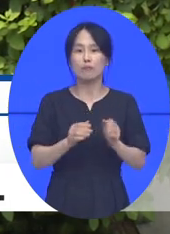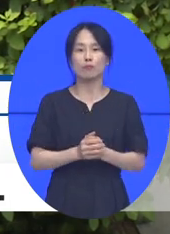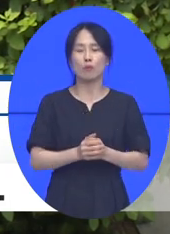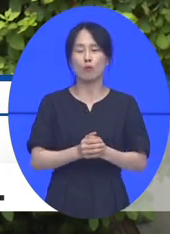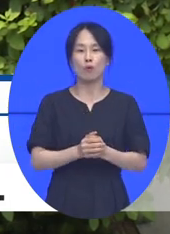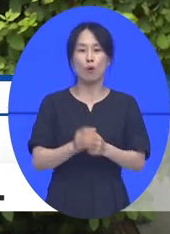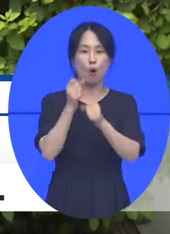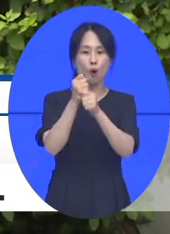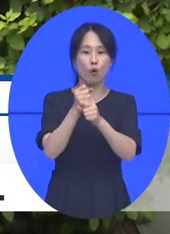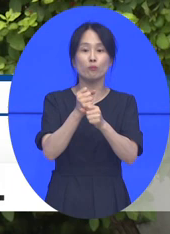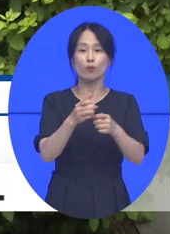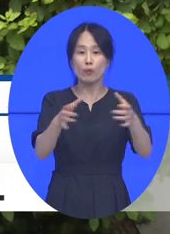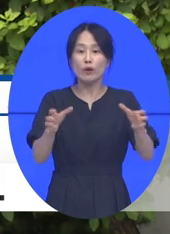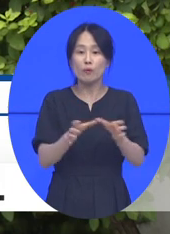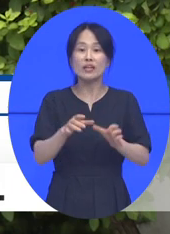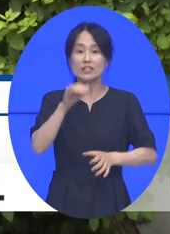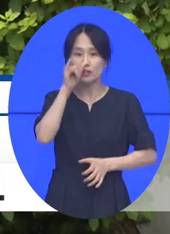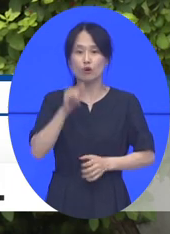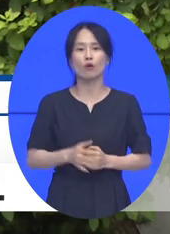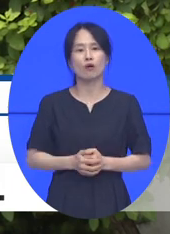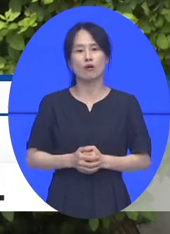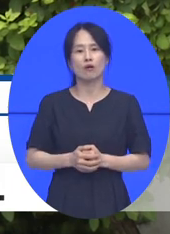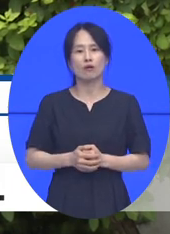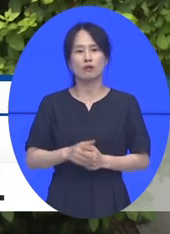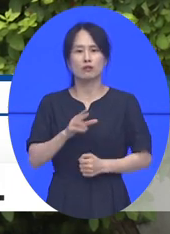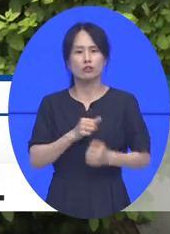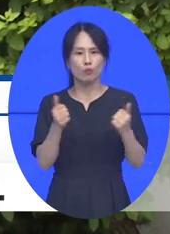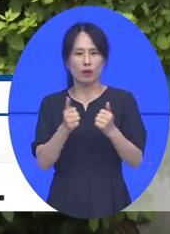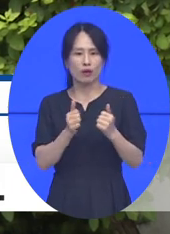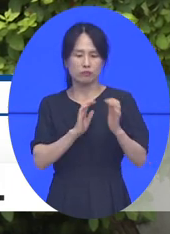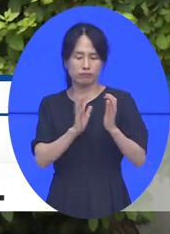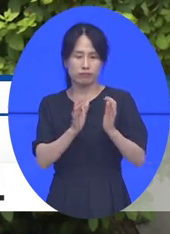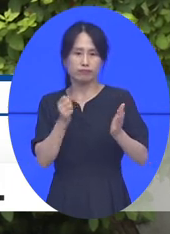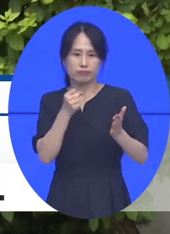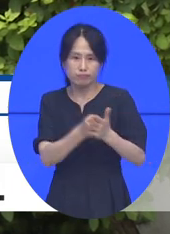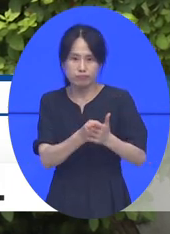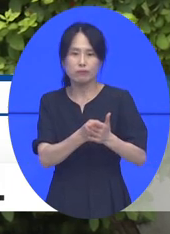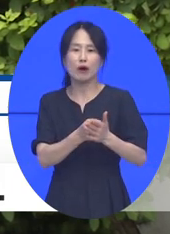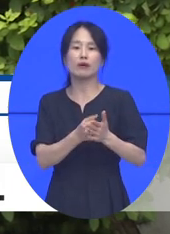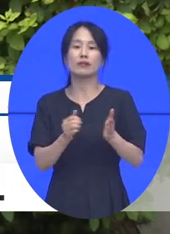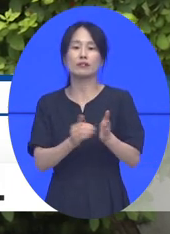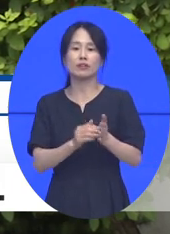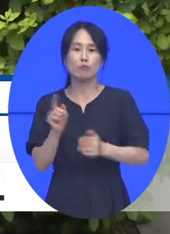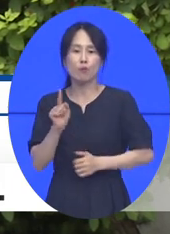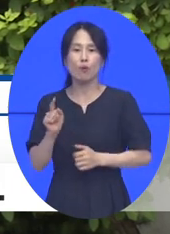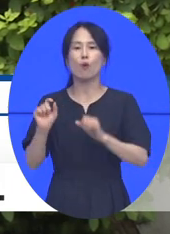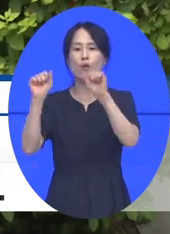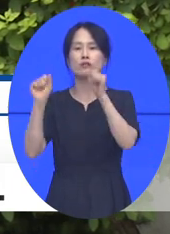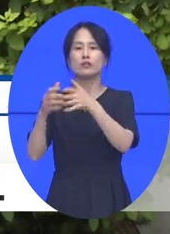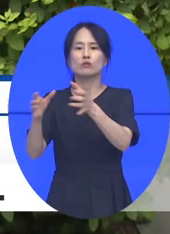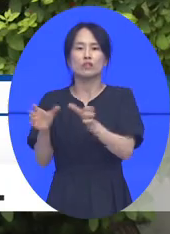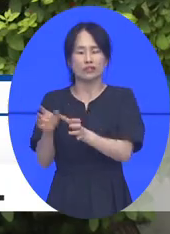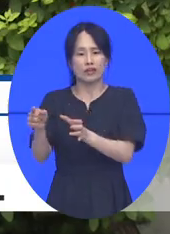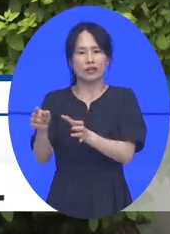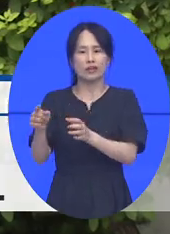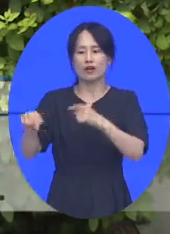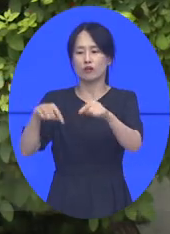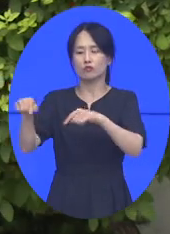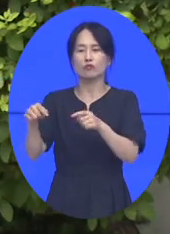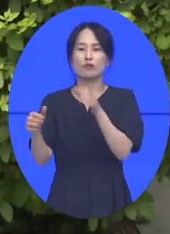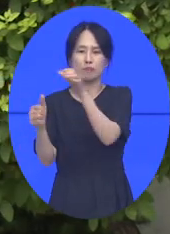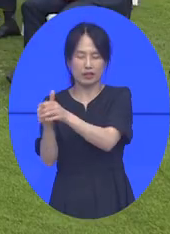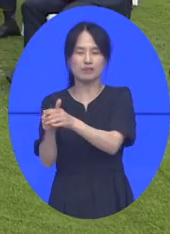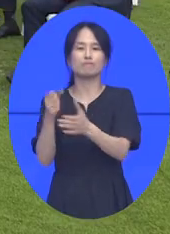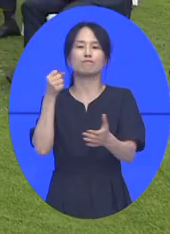이렇게 있는데 도의회와 협의를 거치고 협조를 받아서 체육단체로